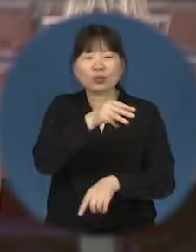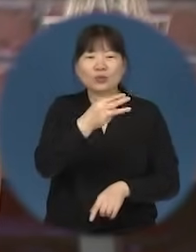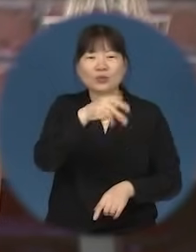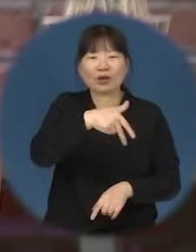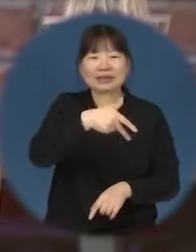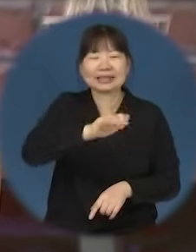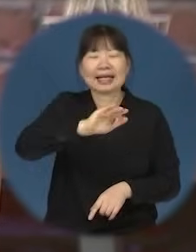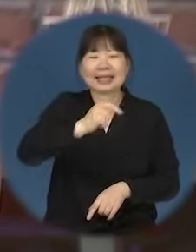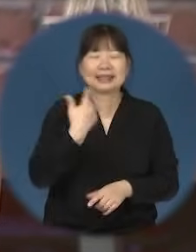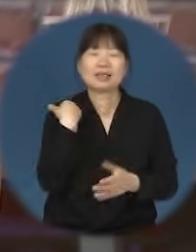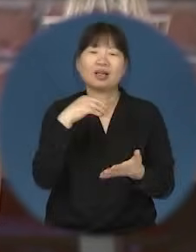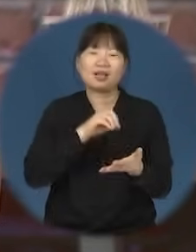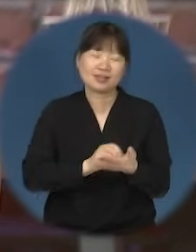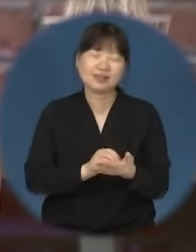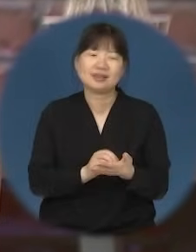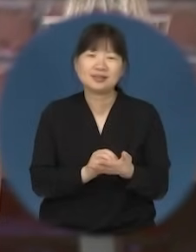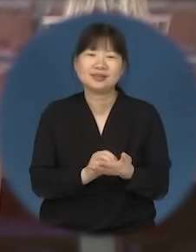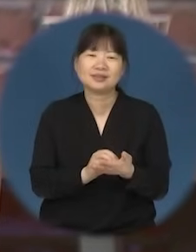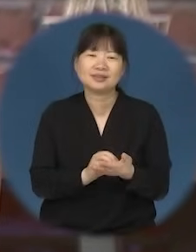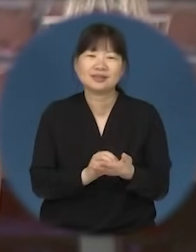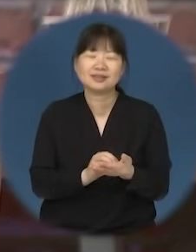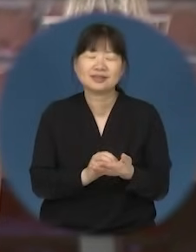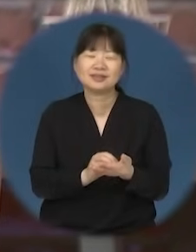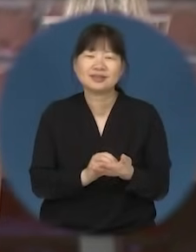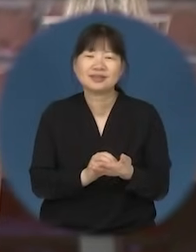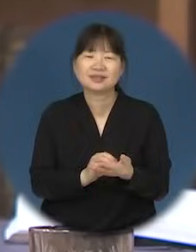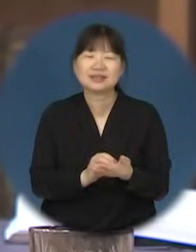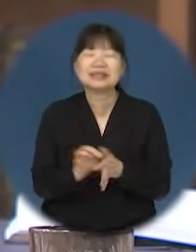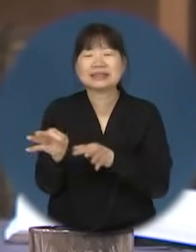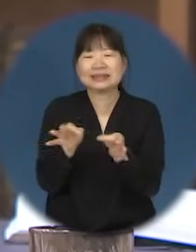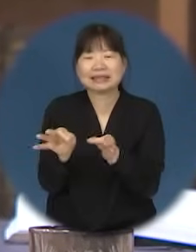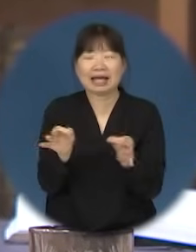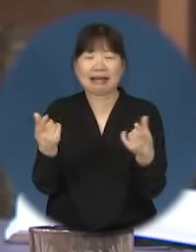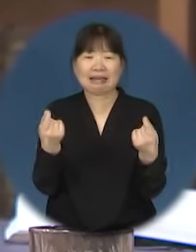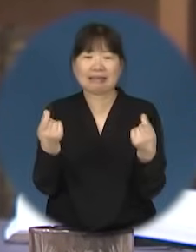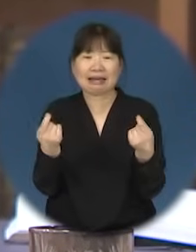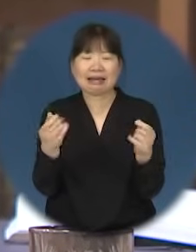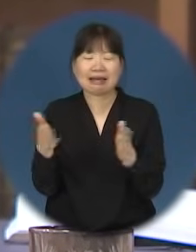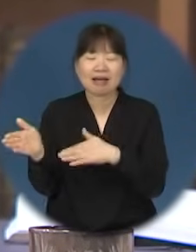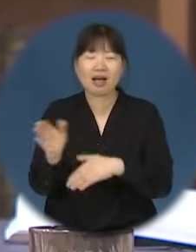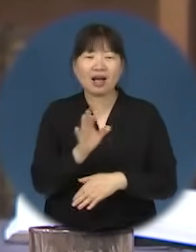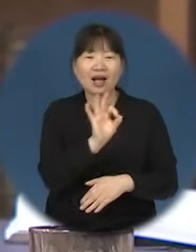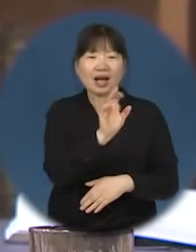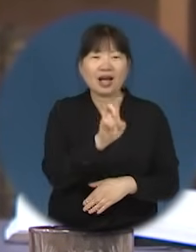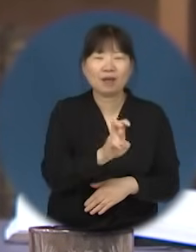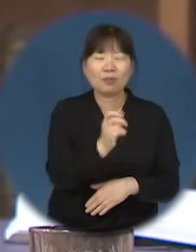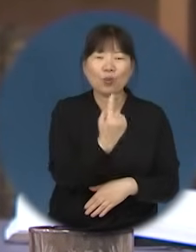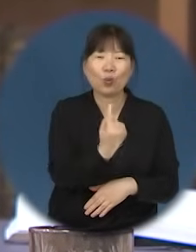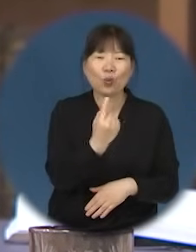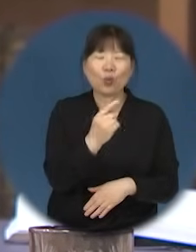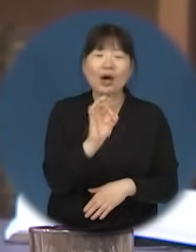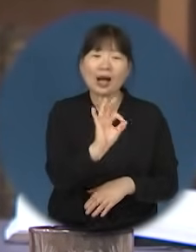블록체인으로 돌아가는 가상자산 시장이라고 보시면 되겠습니다. 그래서 우리가 뭐 암호화폐,